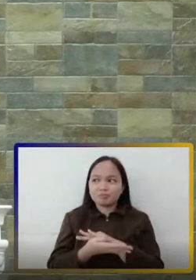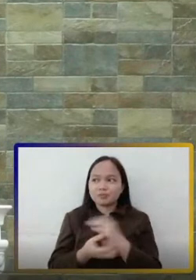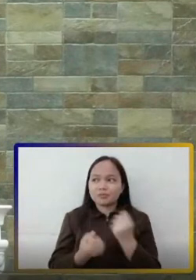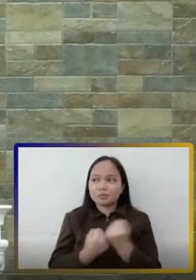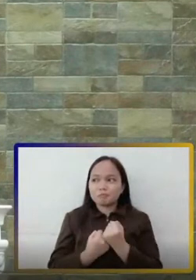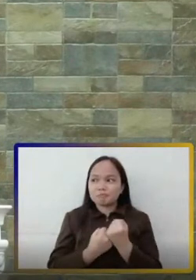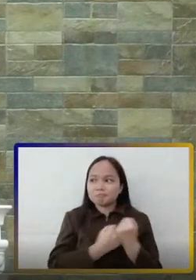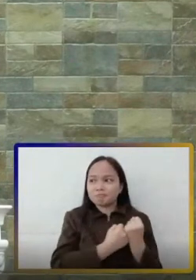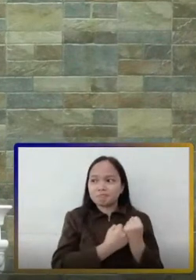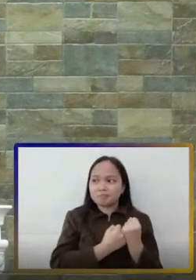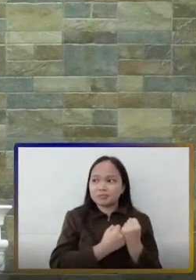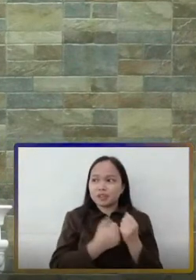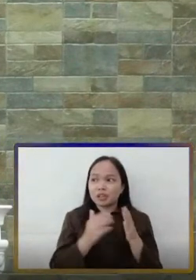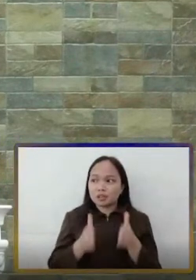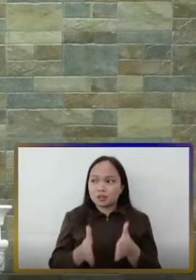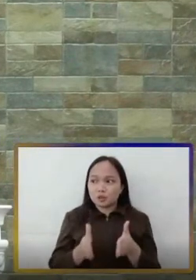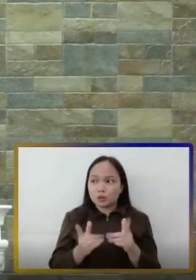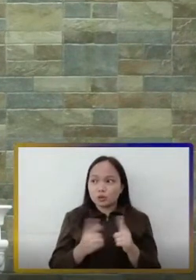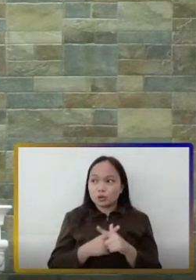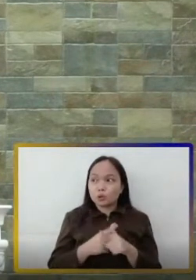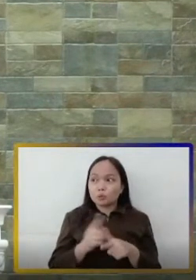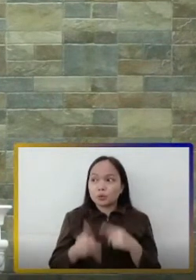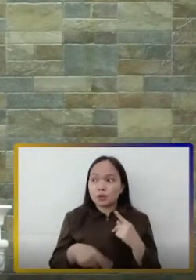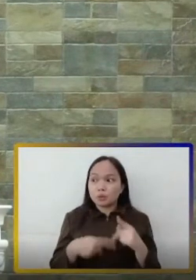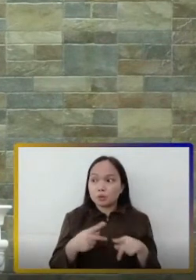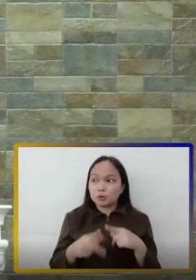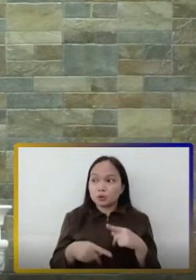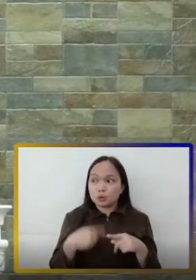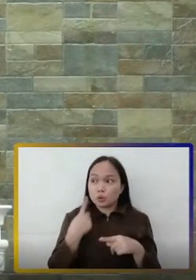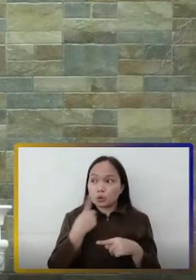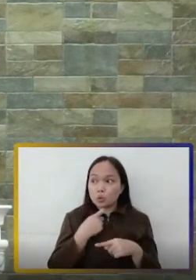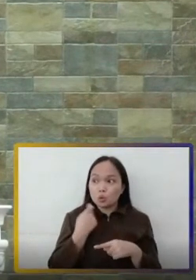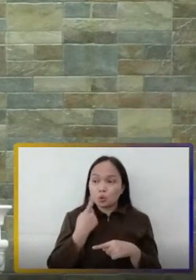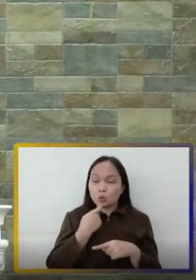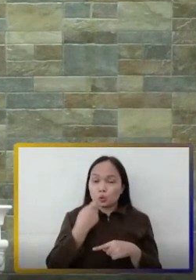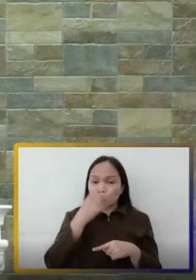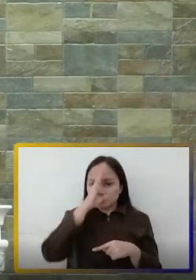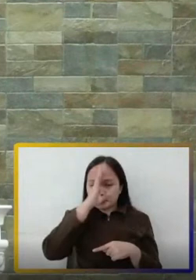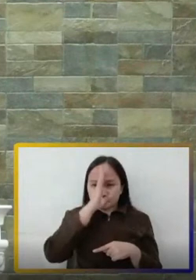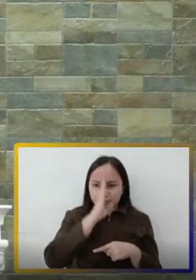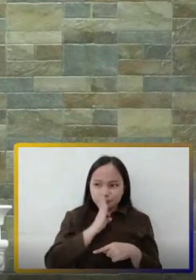mga taong ito na sumisira ng buhay ng tao.